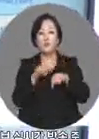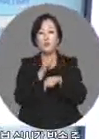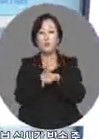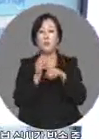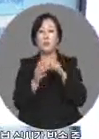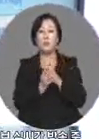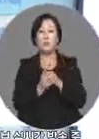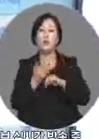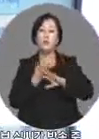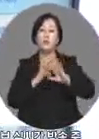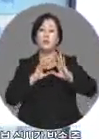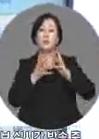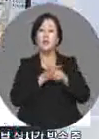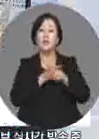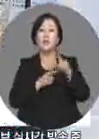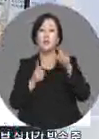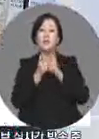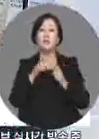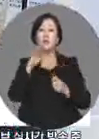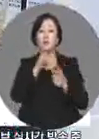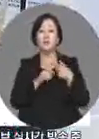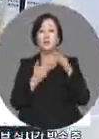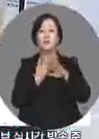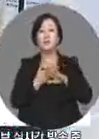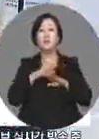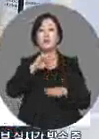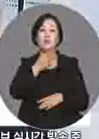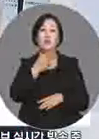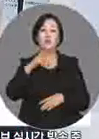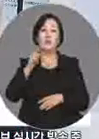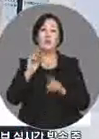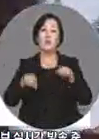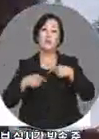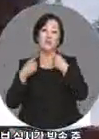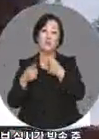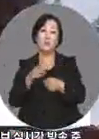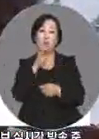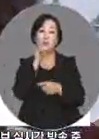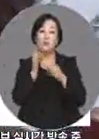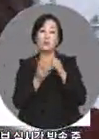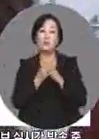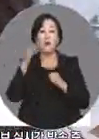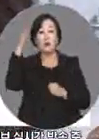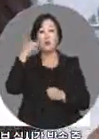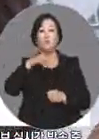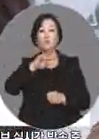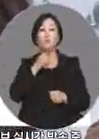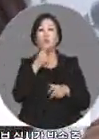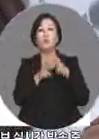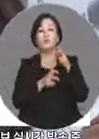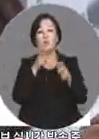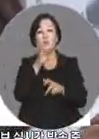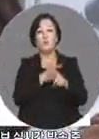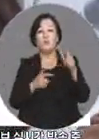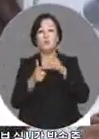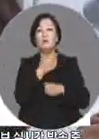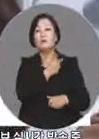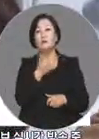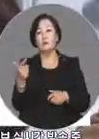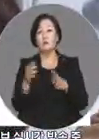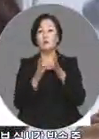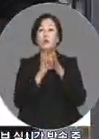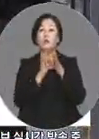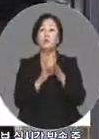특히 해외 수소 기업은 물론 외국 대사관까지 전시회에 참석해 한국 수소 산업의 동향에 깊은